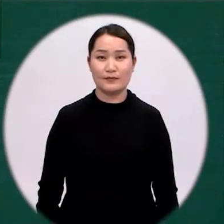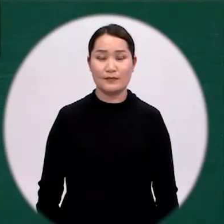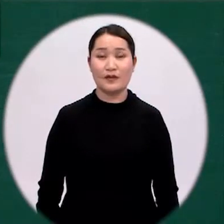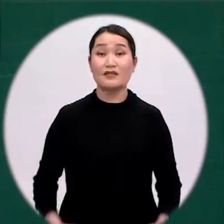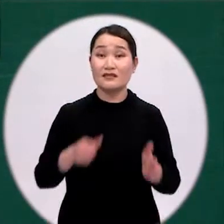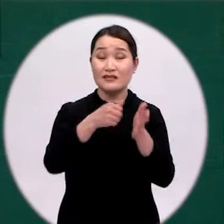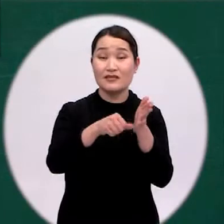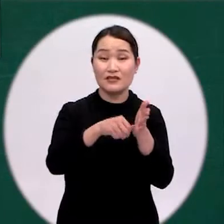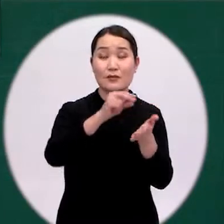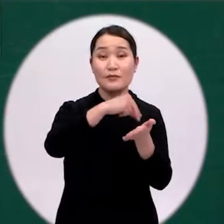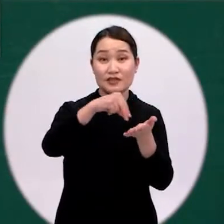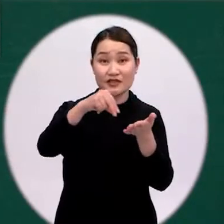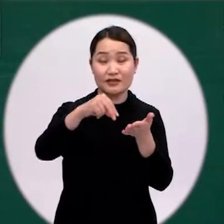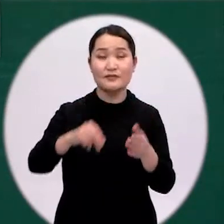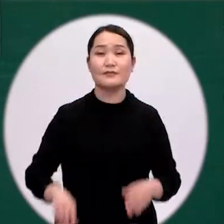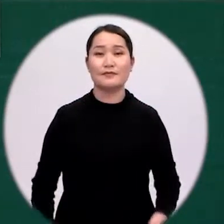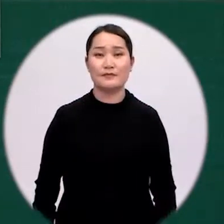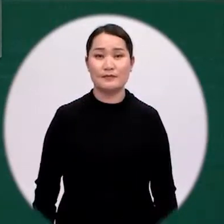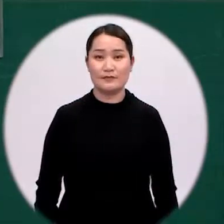дээрээ бичээ.